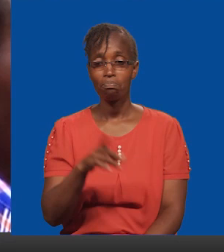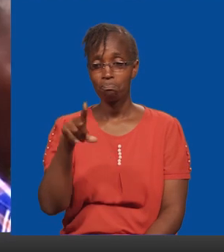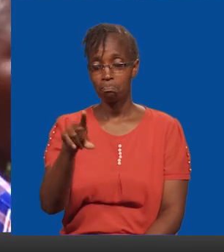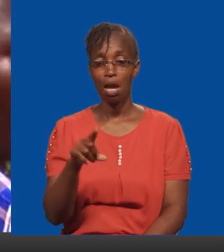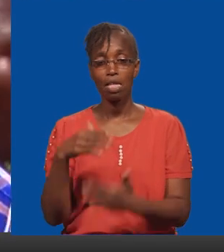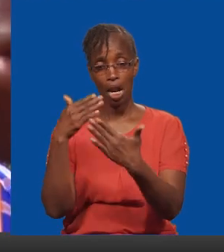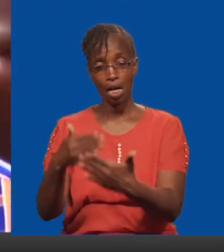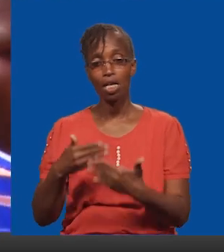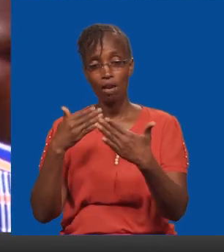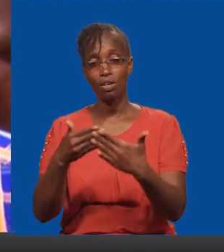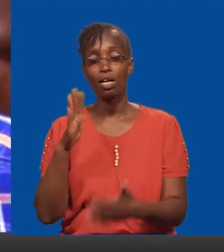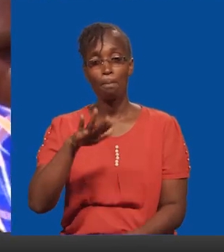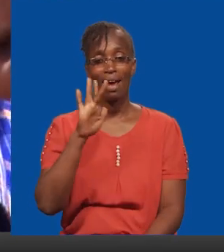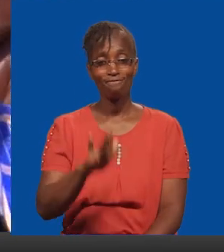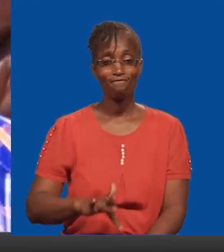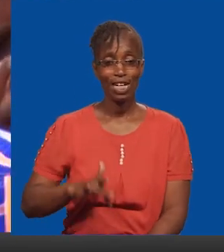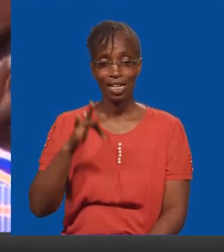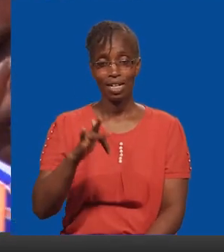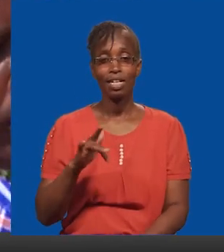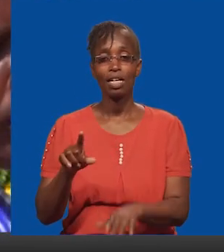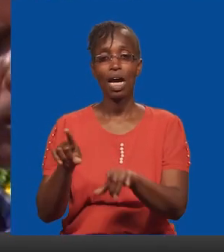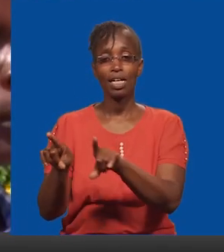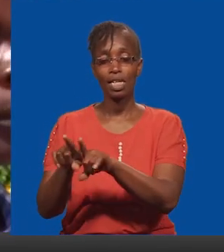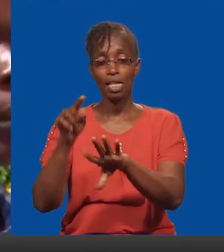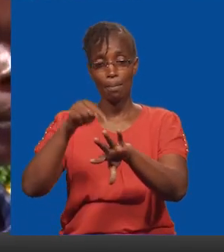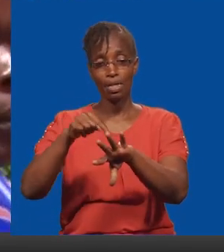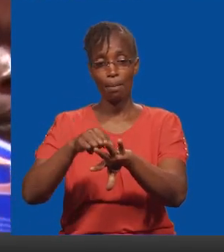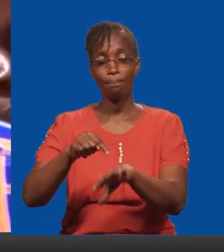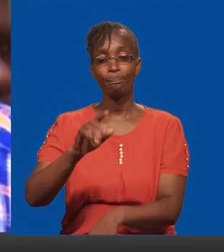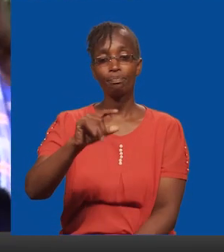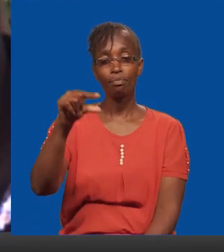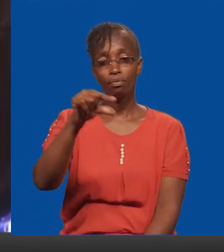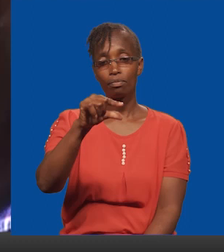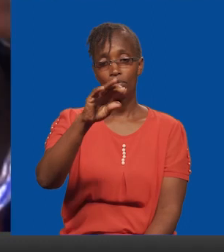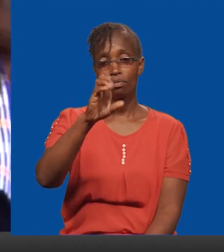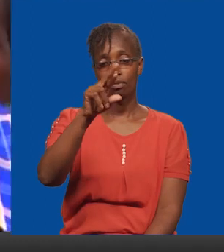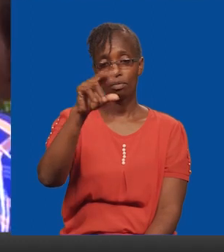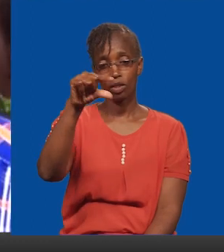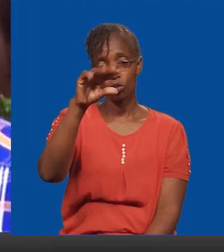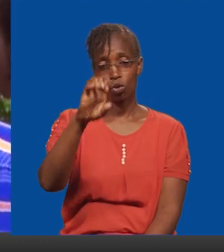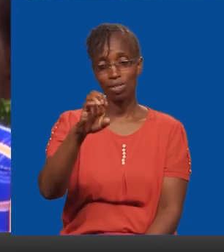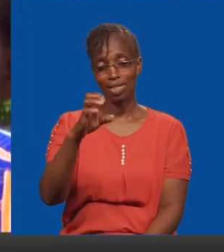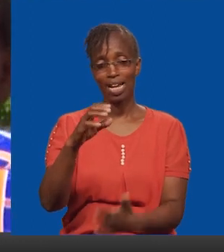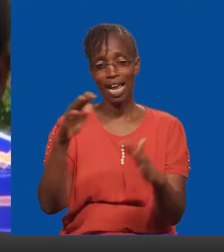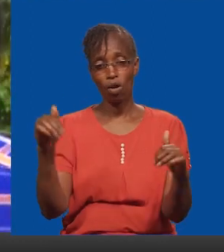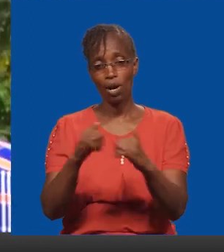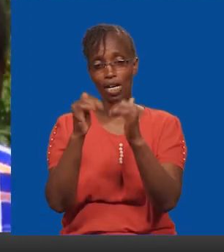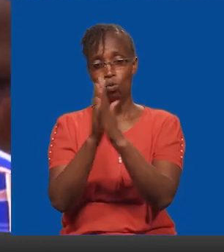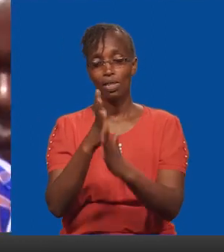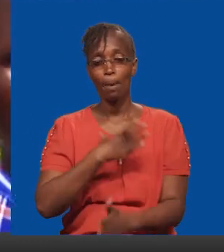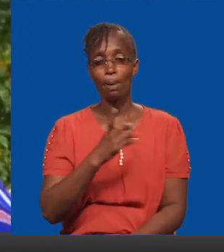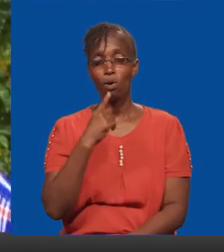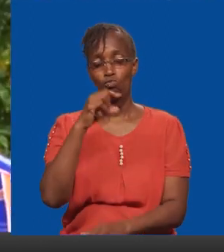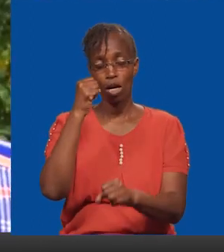people, they are suppressing the rights of people. The area also chief Mr. Jojo Koth also colludes with him